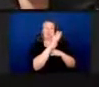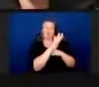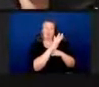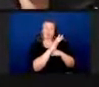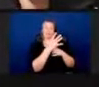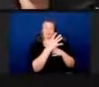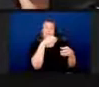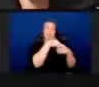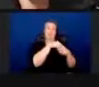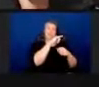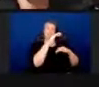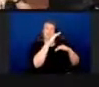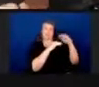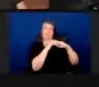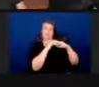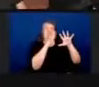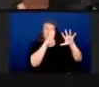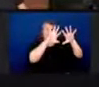Hapa